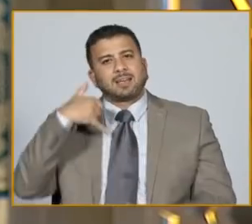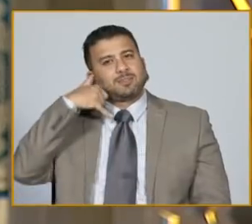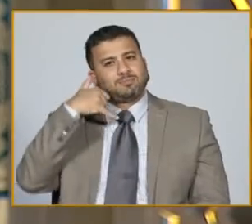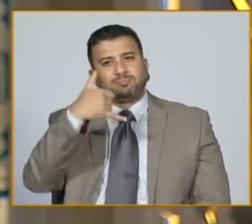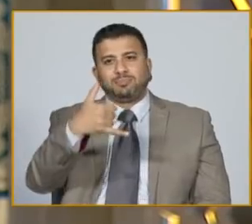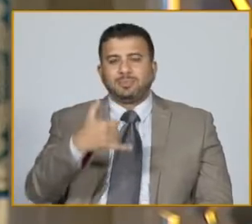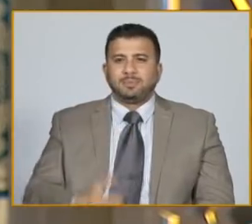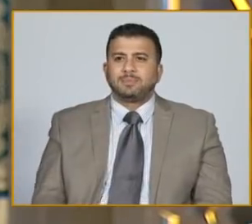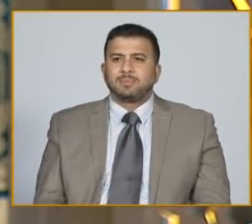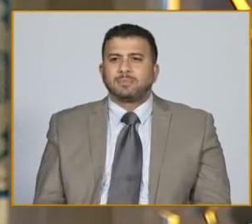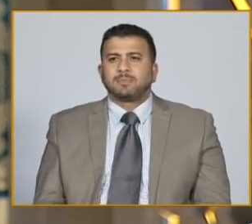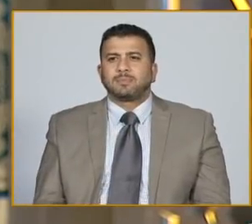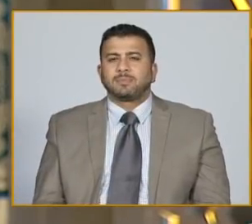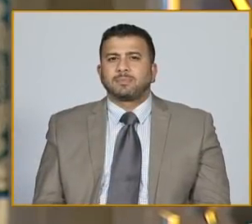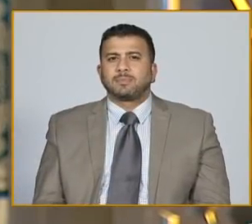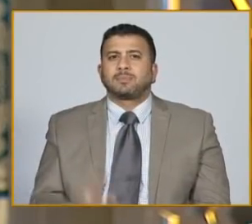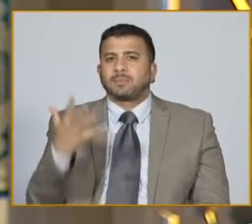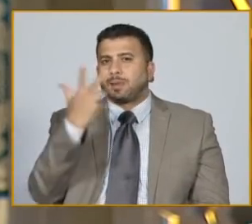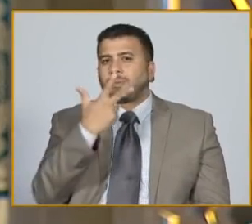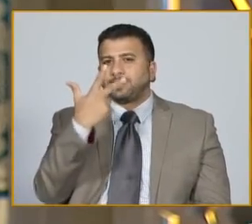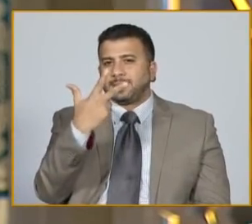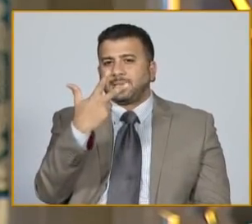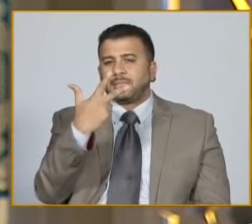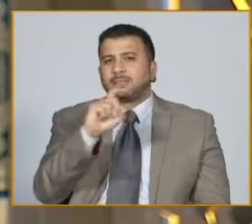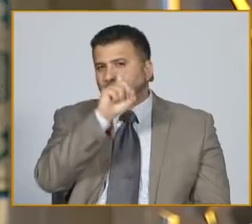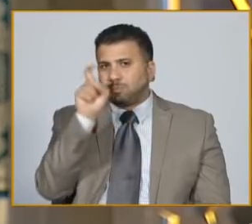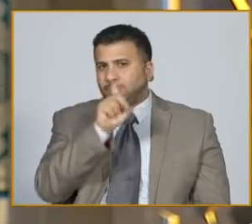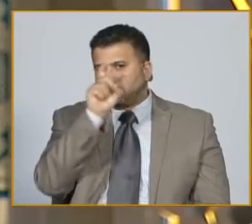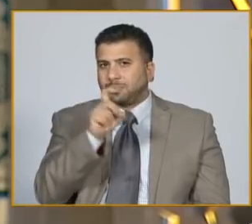تفضلي. عندي 3 أسئلة. تفضلي يا جميلة.